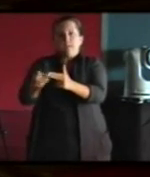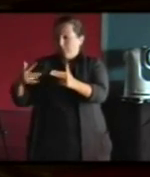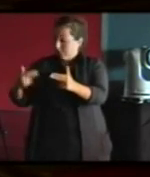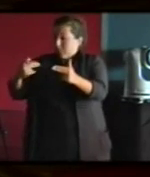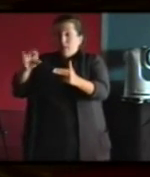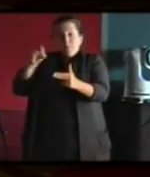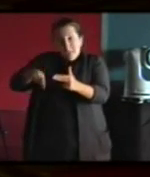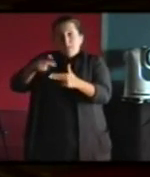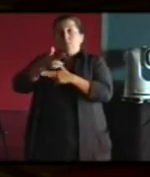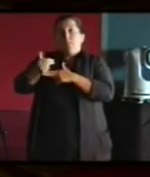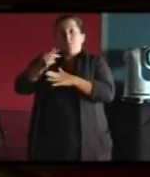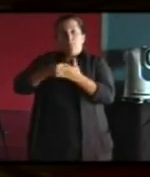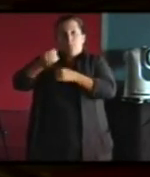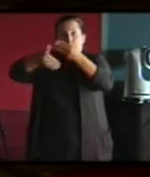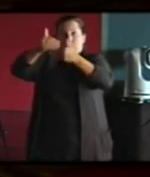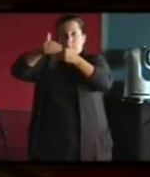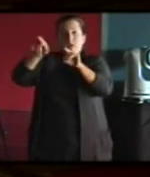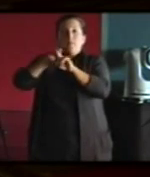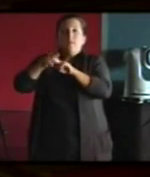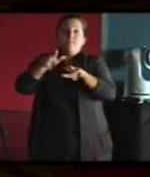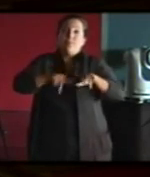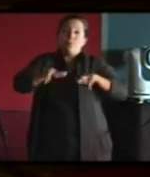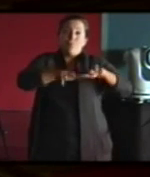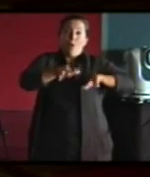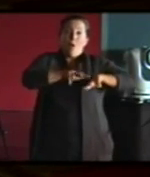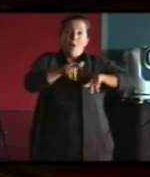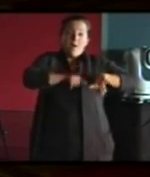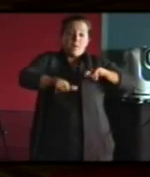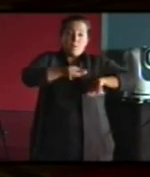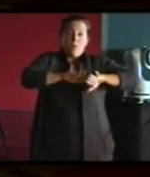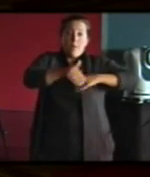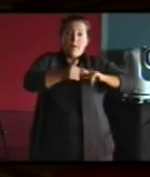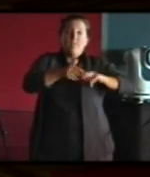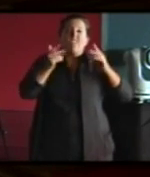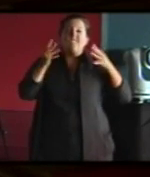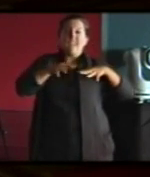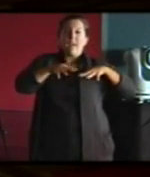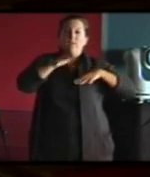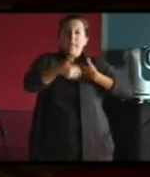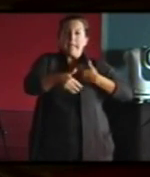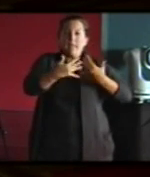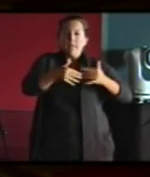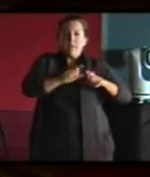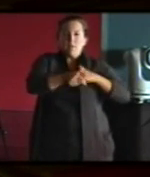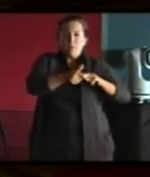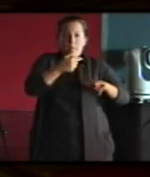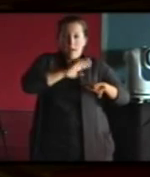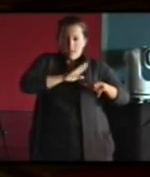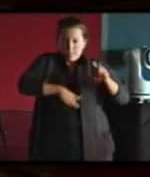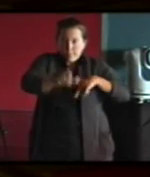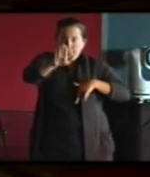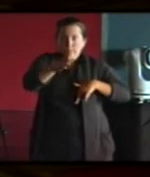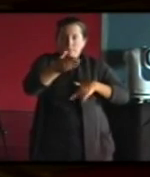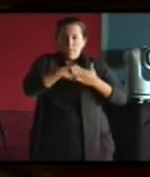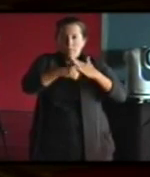et 1990 l'a été un petit peu comme l'a été le logement dans la reconstruction d'après-guerre pour répondre à une augmentation extrêmement